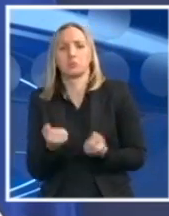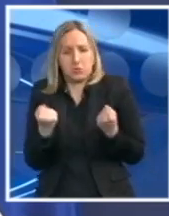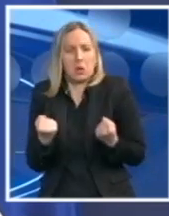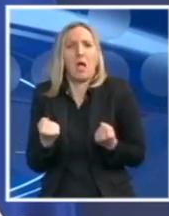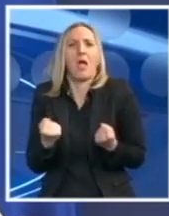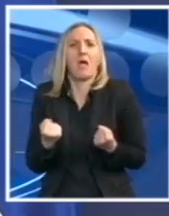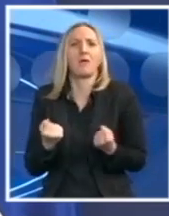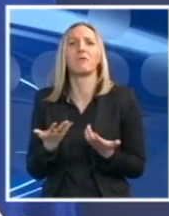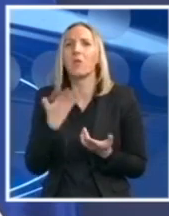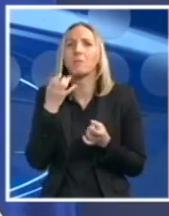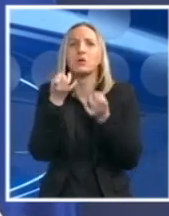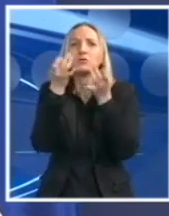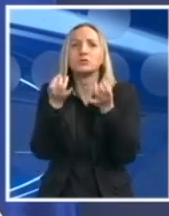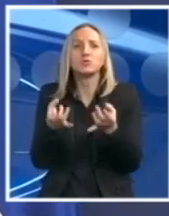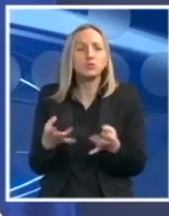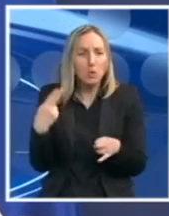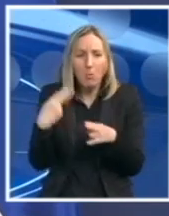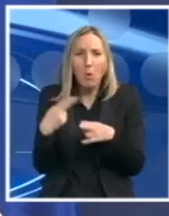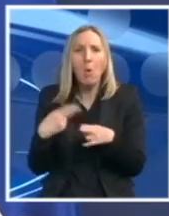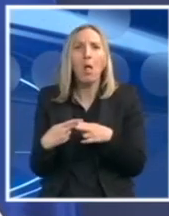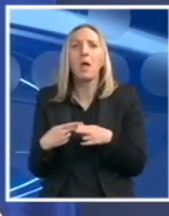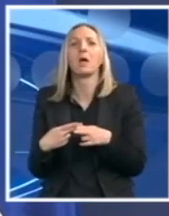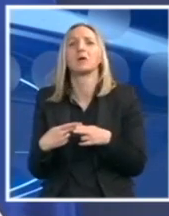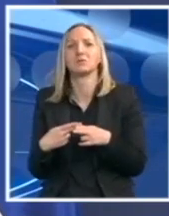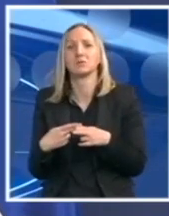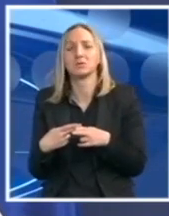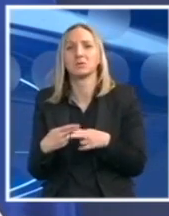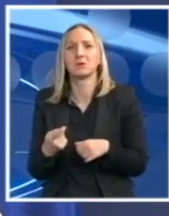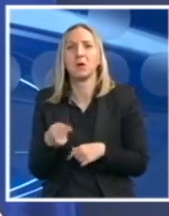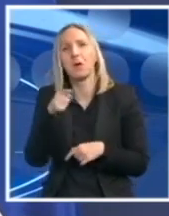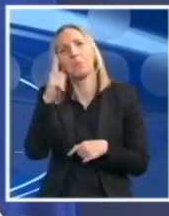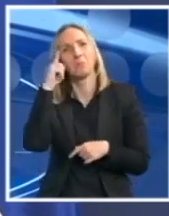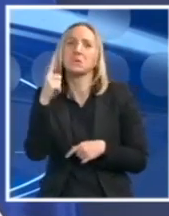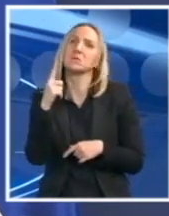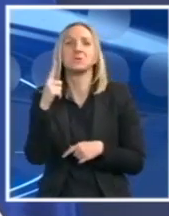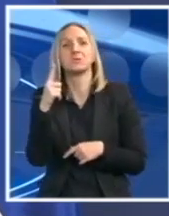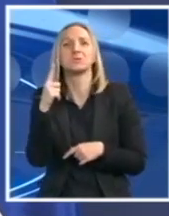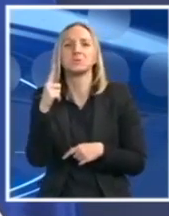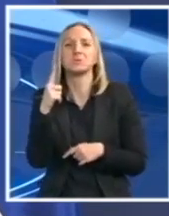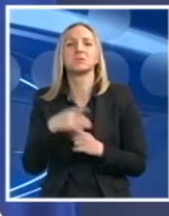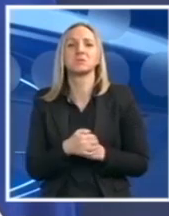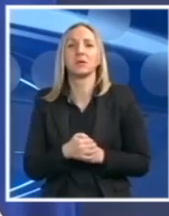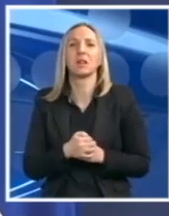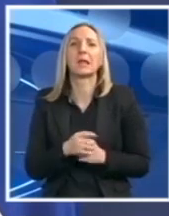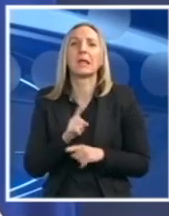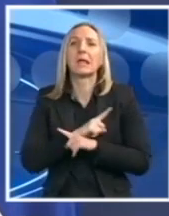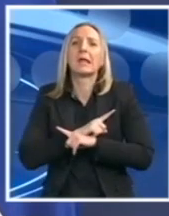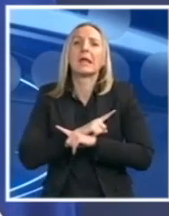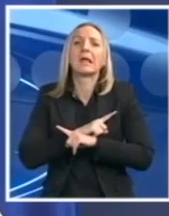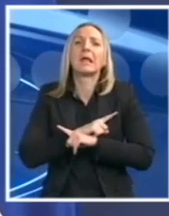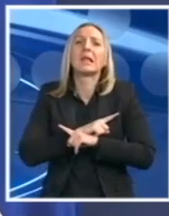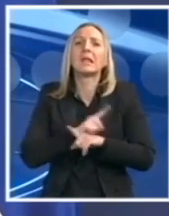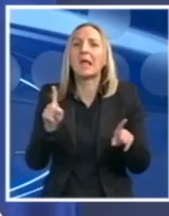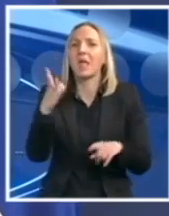zdravo, inače nema nikakvih hroničnih bolesti, misli, nikada, već neki su i navodili da nikada nisu imali čak ni